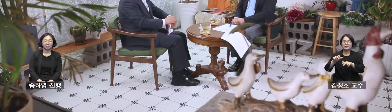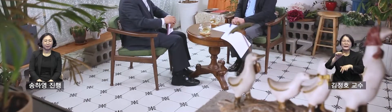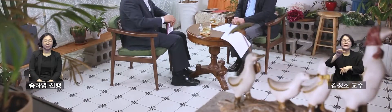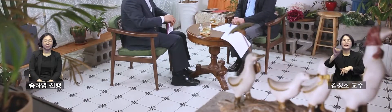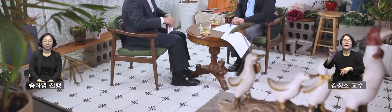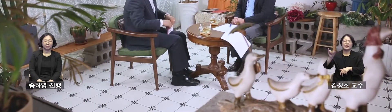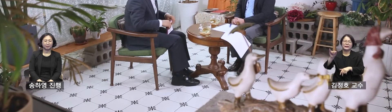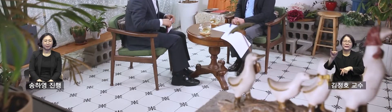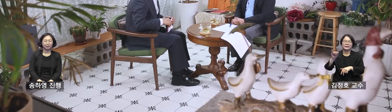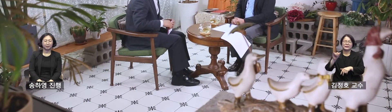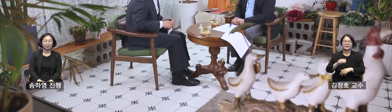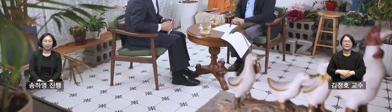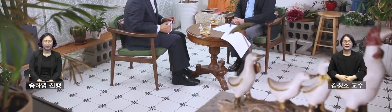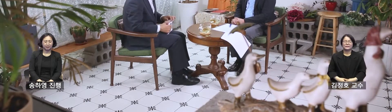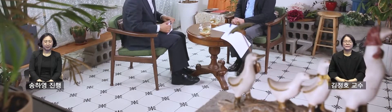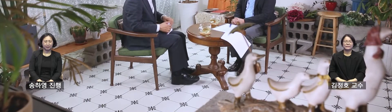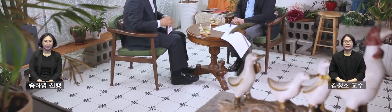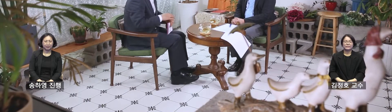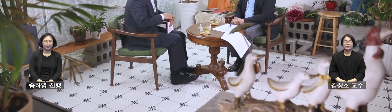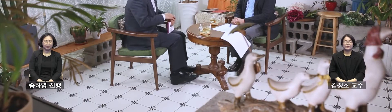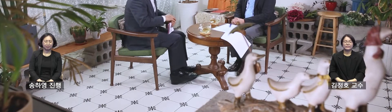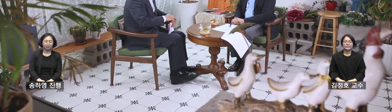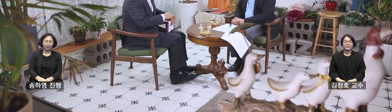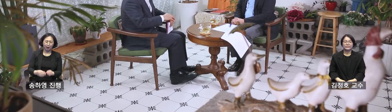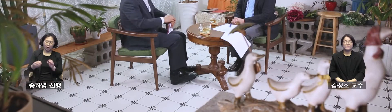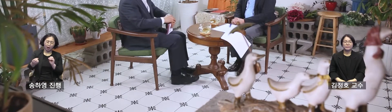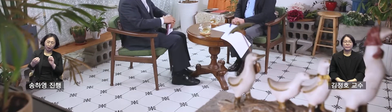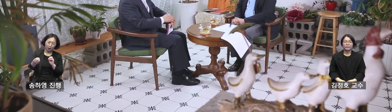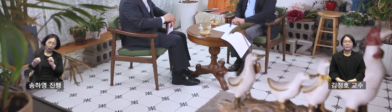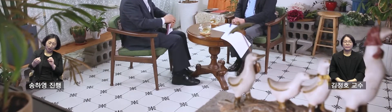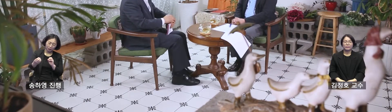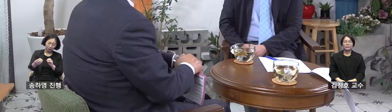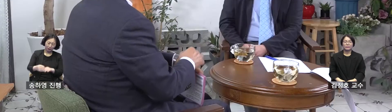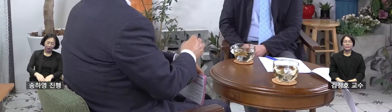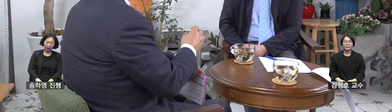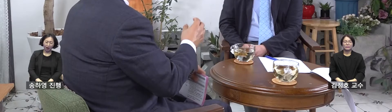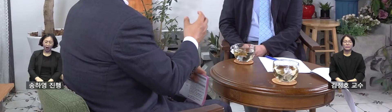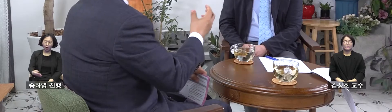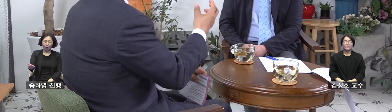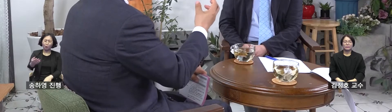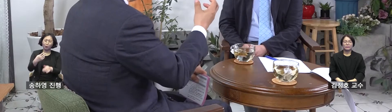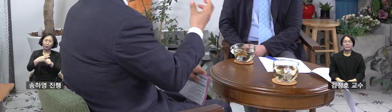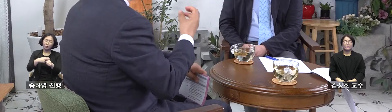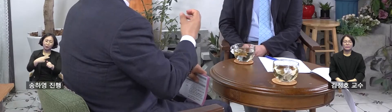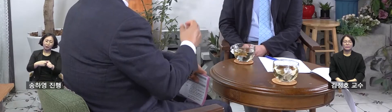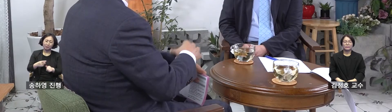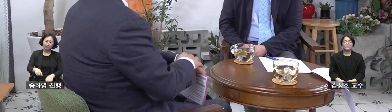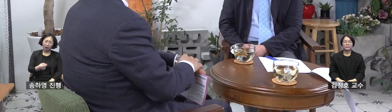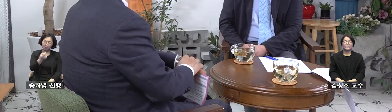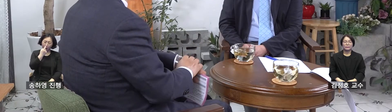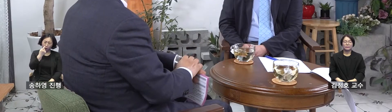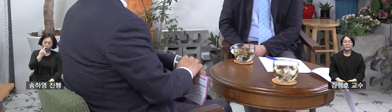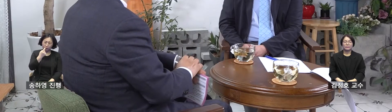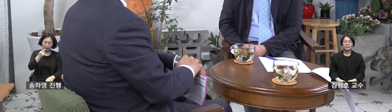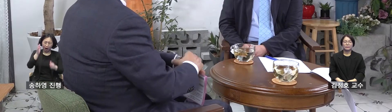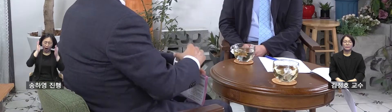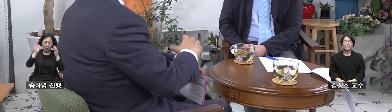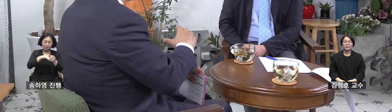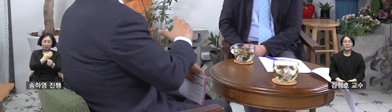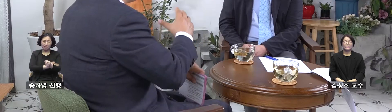그렇게 됐습니다. 이렇게 또 말씀을 나누다 보니까 네. 교수님은 학습 능력이 굉장히